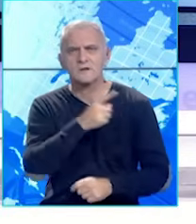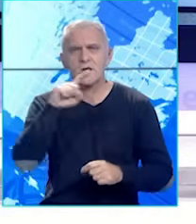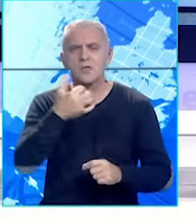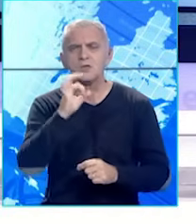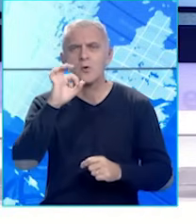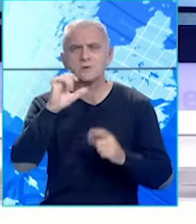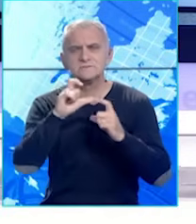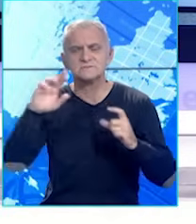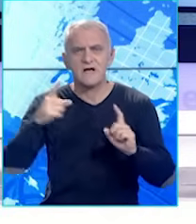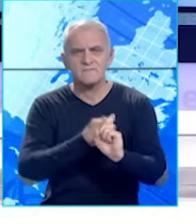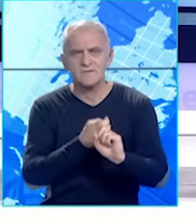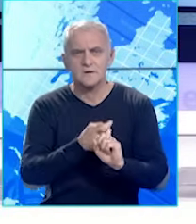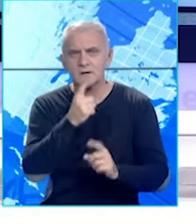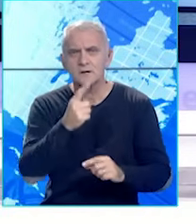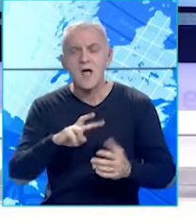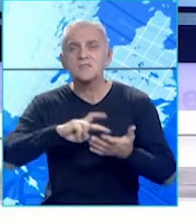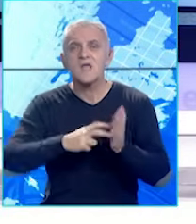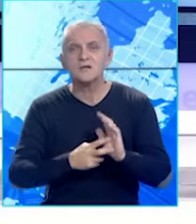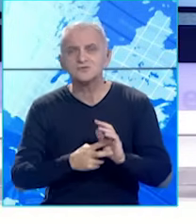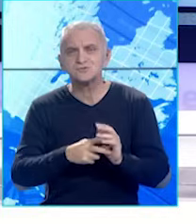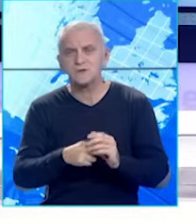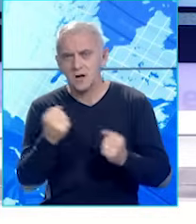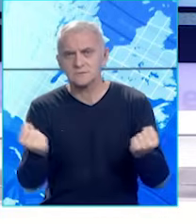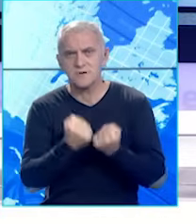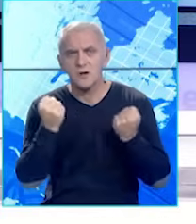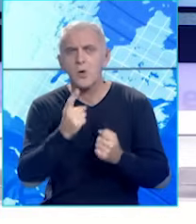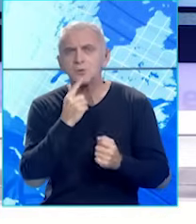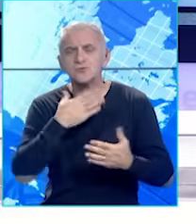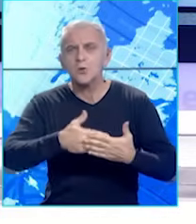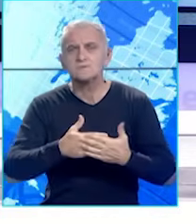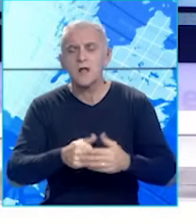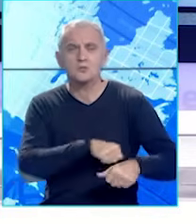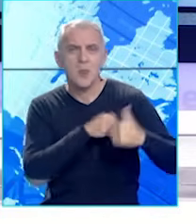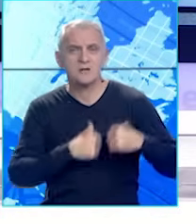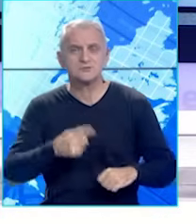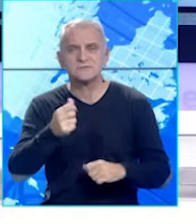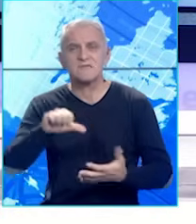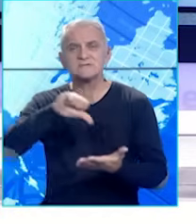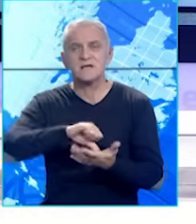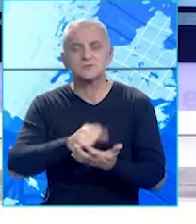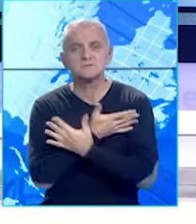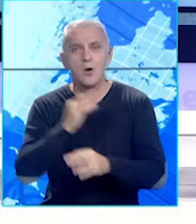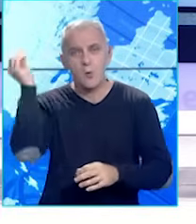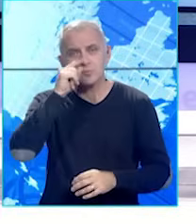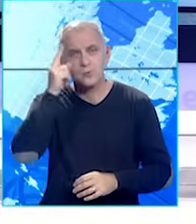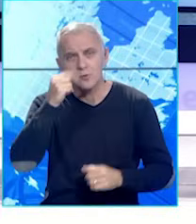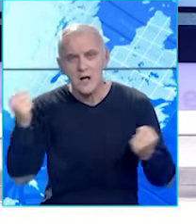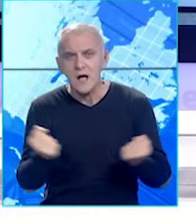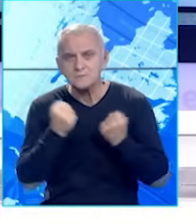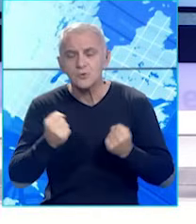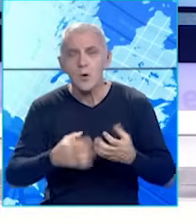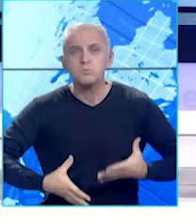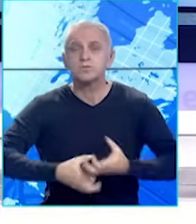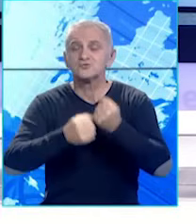pukovnikom Francom Jozefom Nolteom, tehnički aranžman koji se odnosi na donaciju sredstava Centru za obuku za